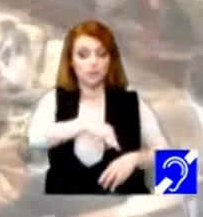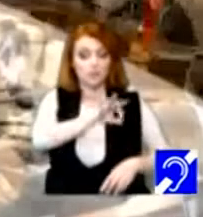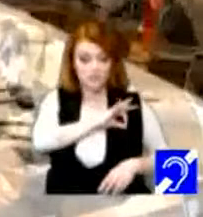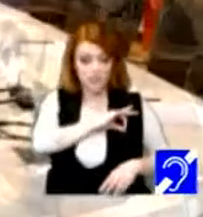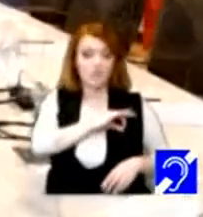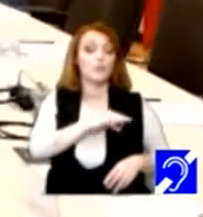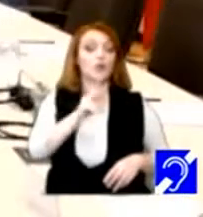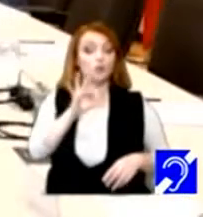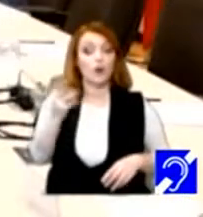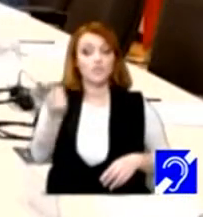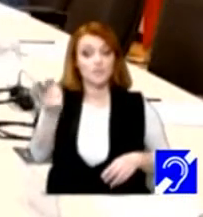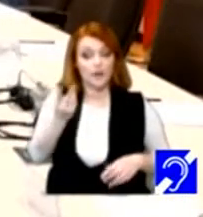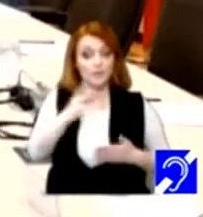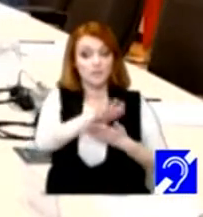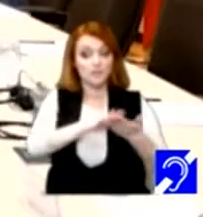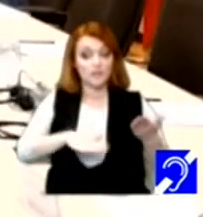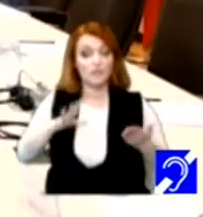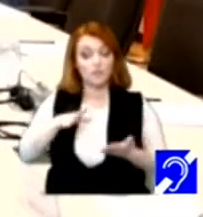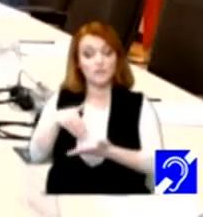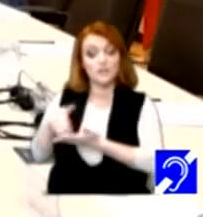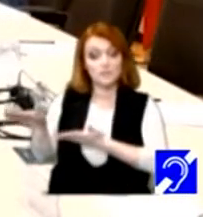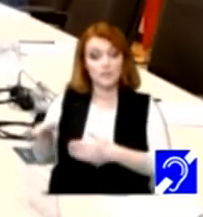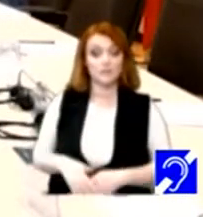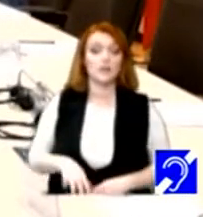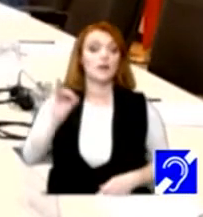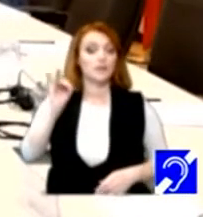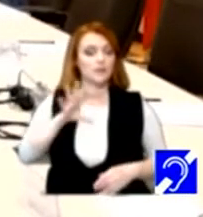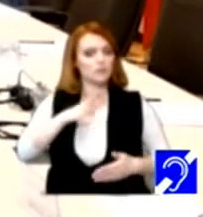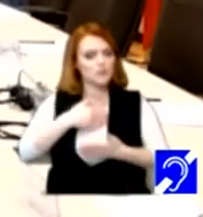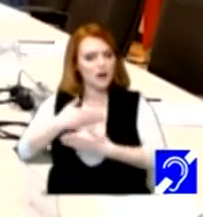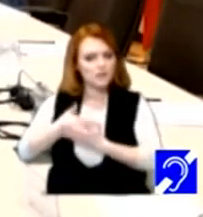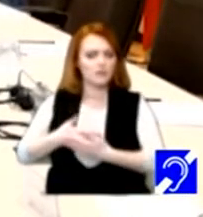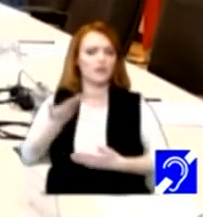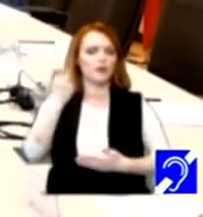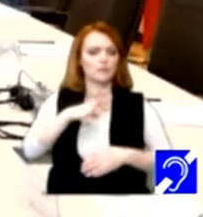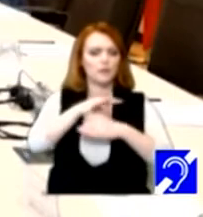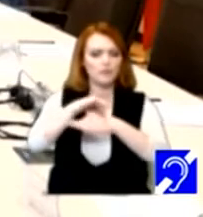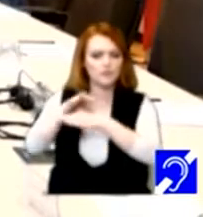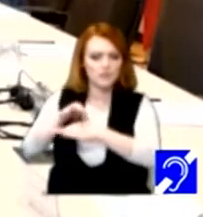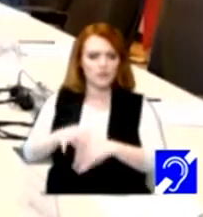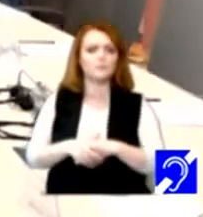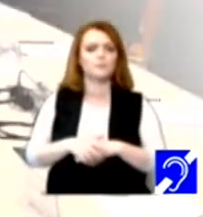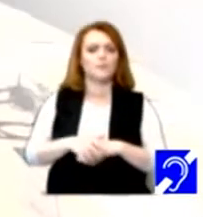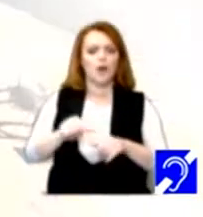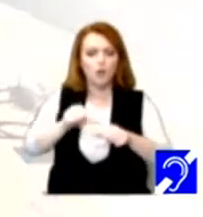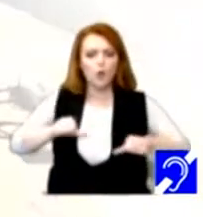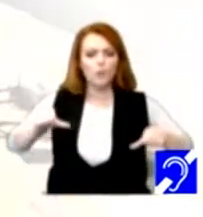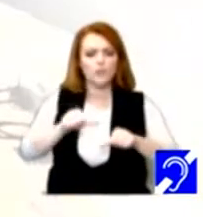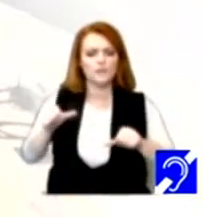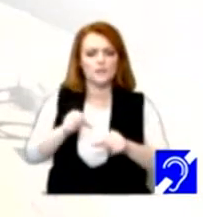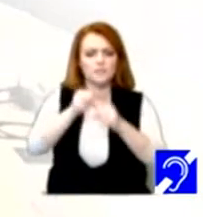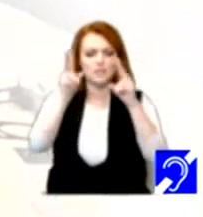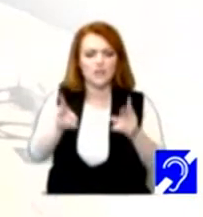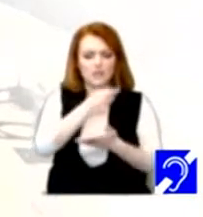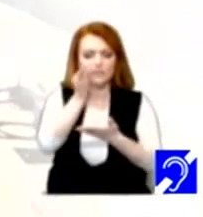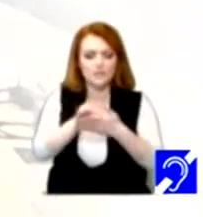respinse. Deputații au fost activi și la nivel de comisii permanente ale Parlamentului. Cele 11 comisii ale legislativului